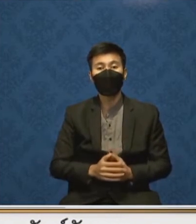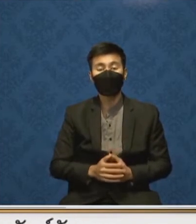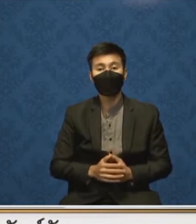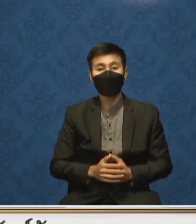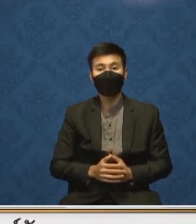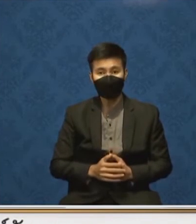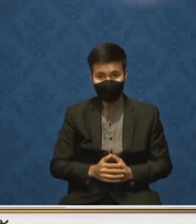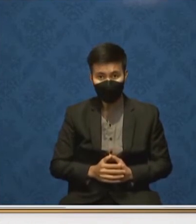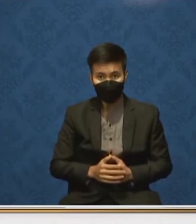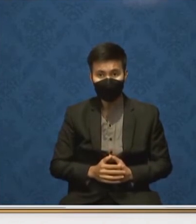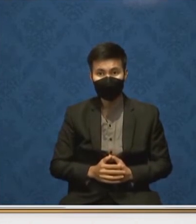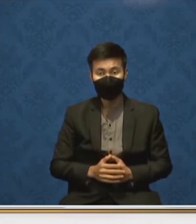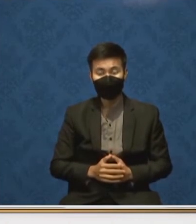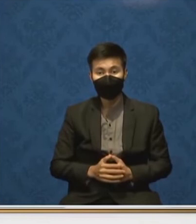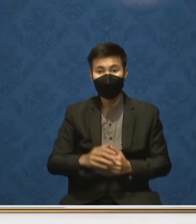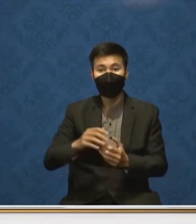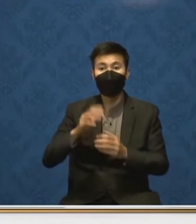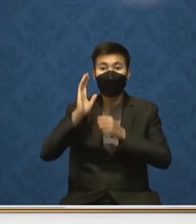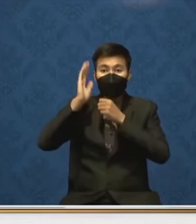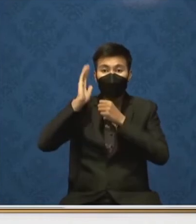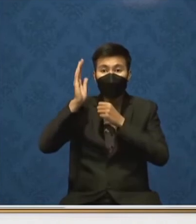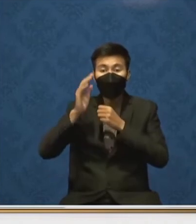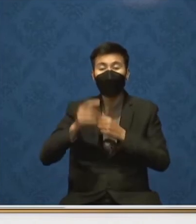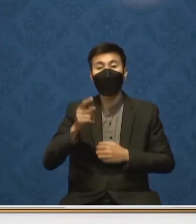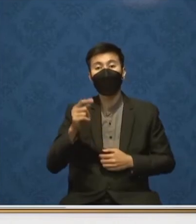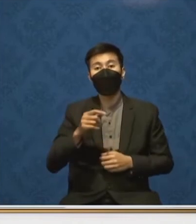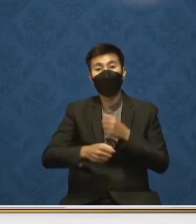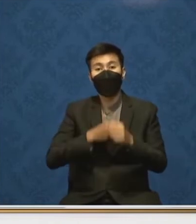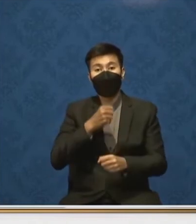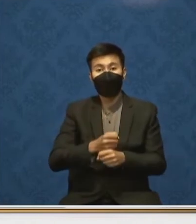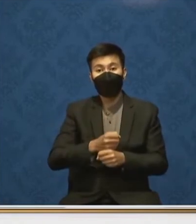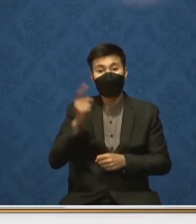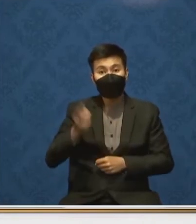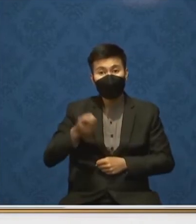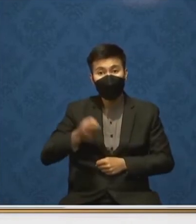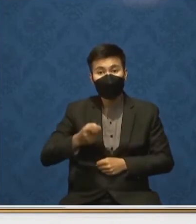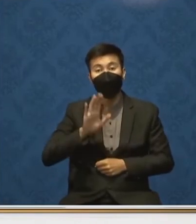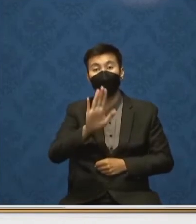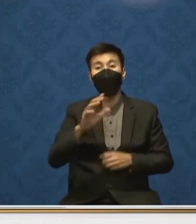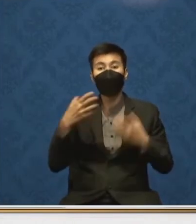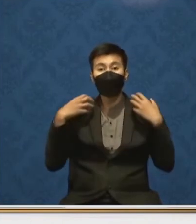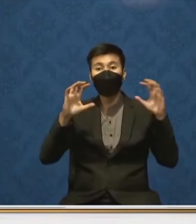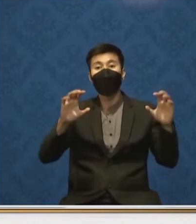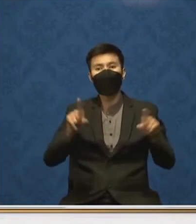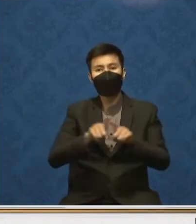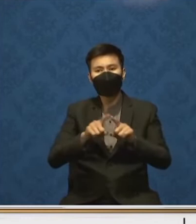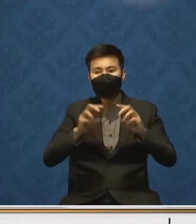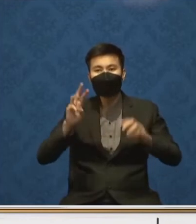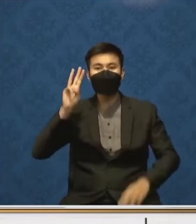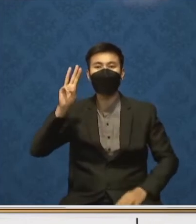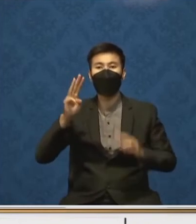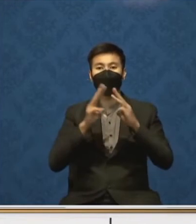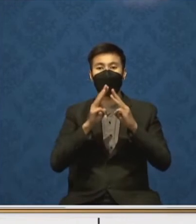แต่รบฉบับมัคอการแทลงโยบายประจำปีของรัฐบานมนคอการให้คามนสญญากับปราชาชน ว่าปีนี้